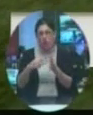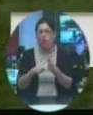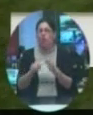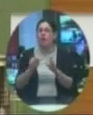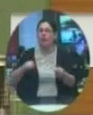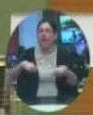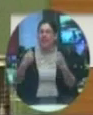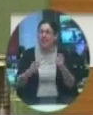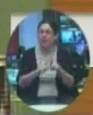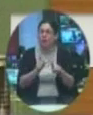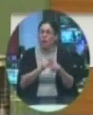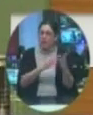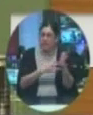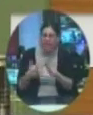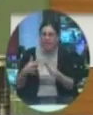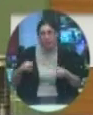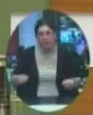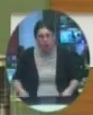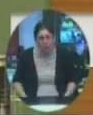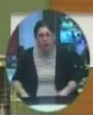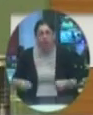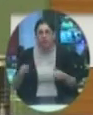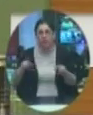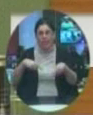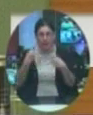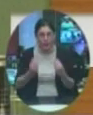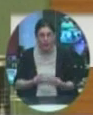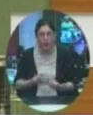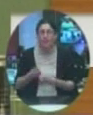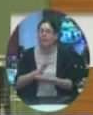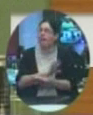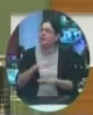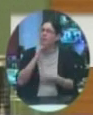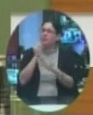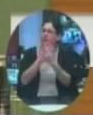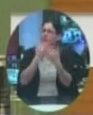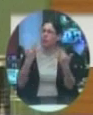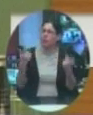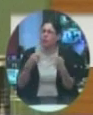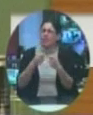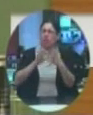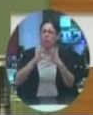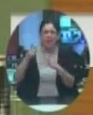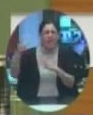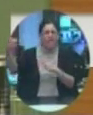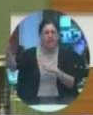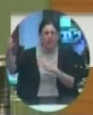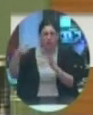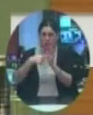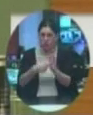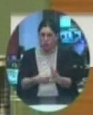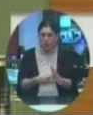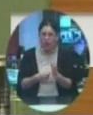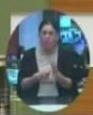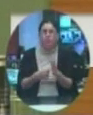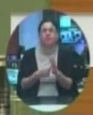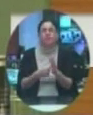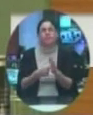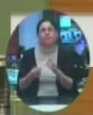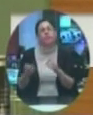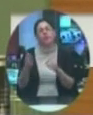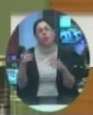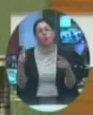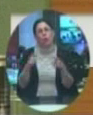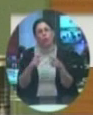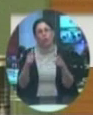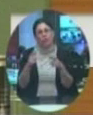ולמשמעת. אין מספיק צלילות ובהירות לנושא הפריפריה והמרחק. למשל, להיות קבוצת כדורגל או